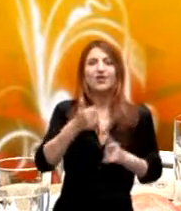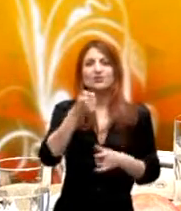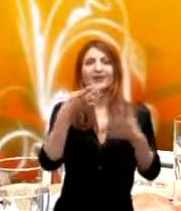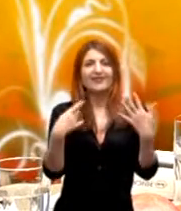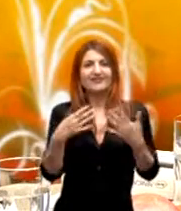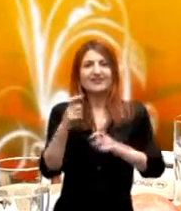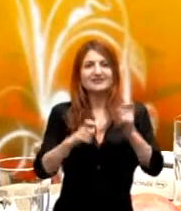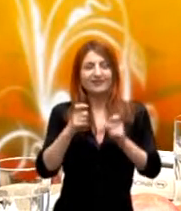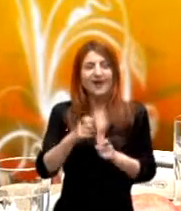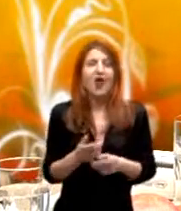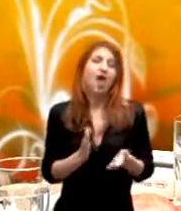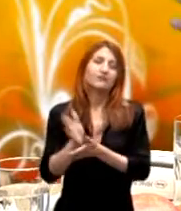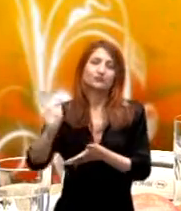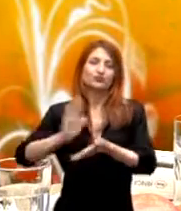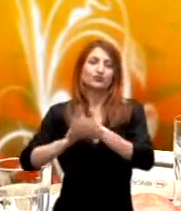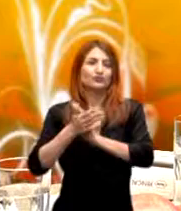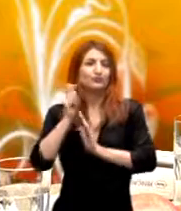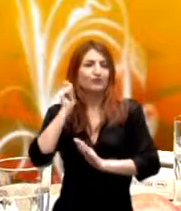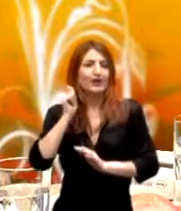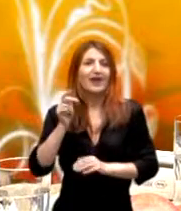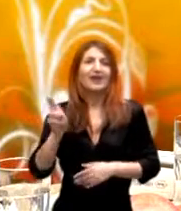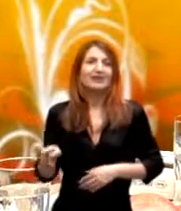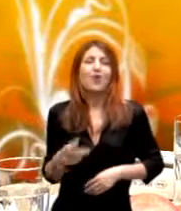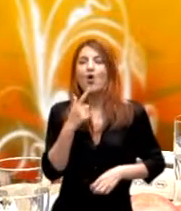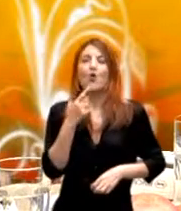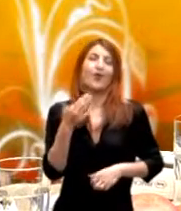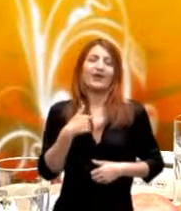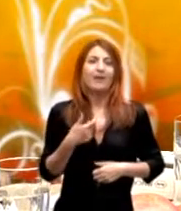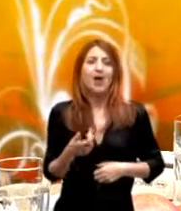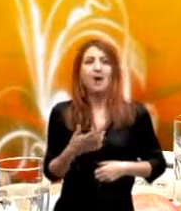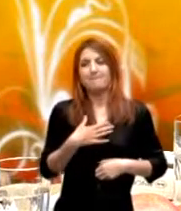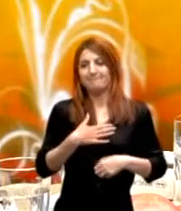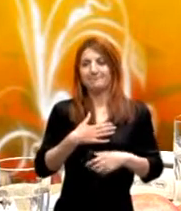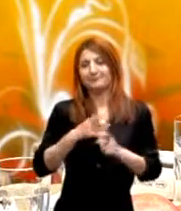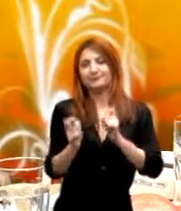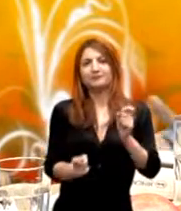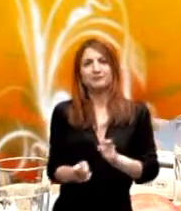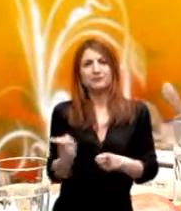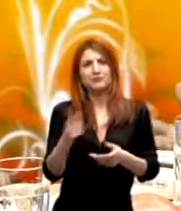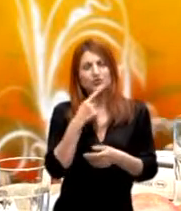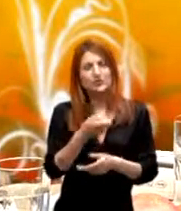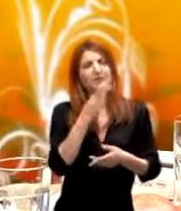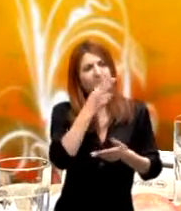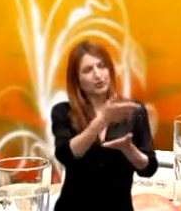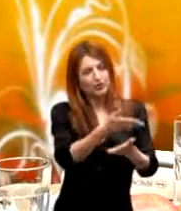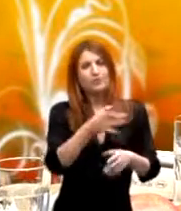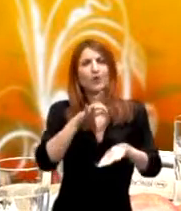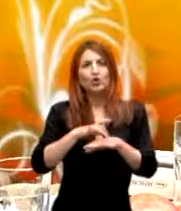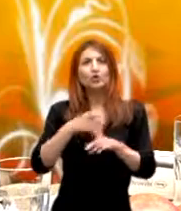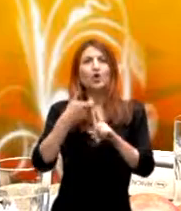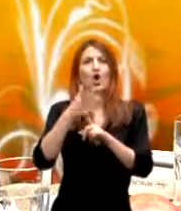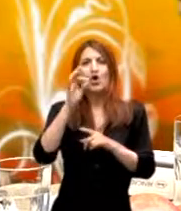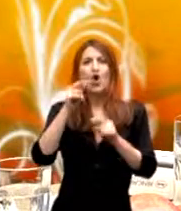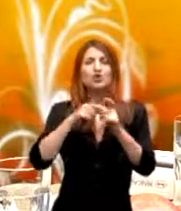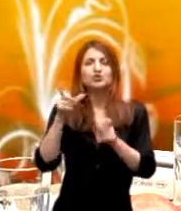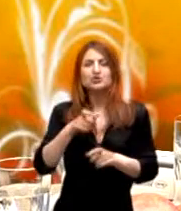njegova žena ima, da ne kažem koliko ja imam, moje kilaže, sad on kaže, viš, doktor Košić kaže, meni